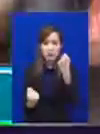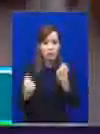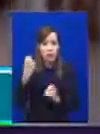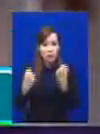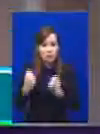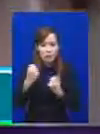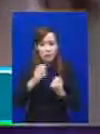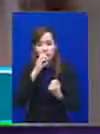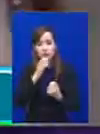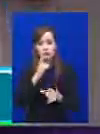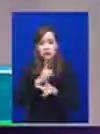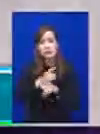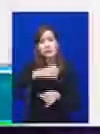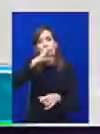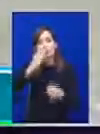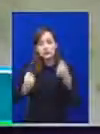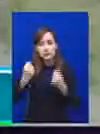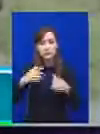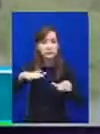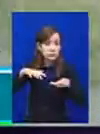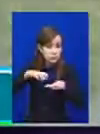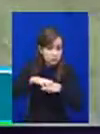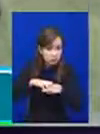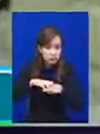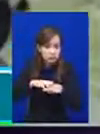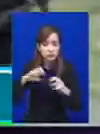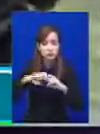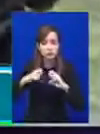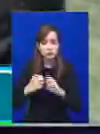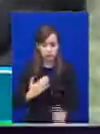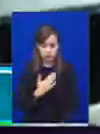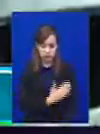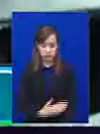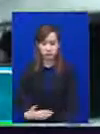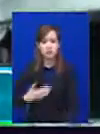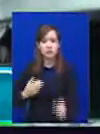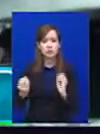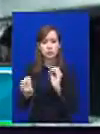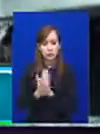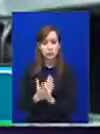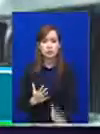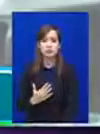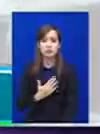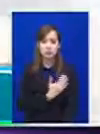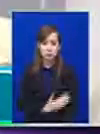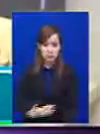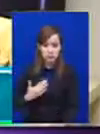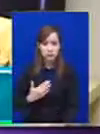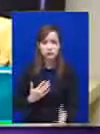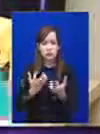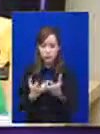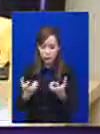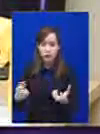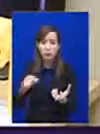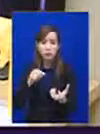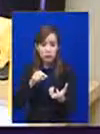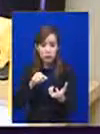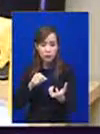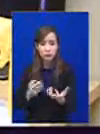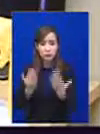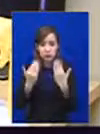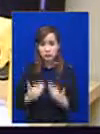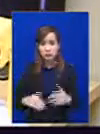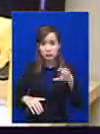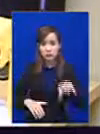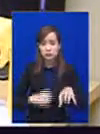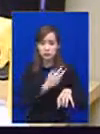ถจนก่อให้เกิดอุบัติเหตุรวมถึงปัญหาสุขภาพสร้างความสูญเสียทั้งชีวิตและทรัพย์สินและจากสถิติของโรงพย